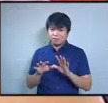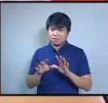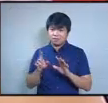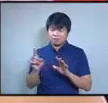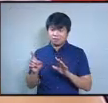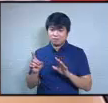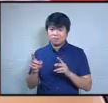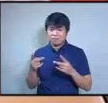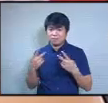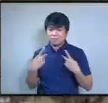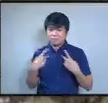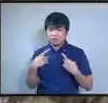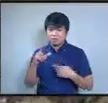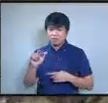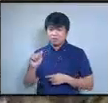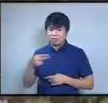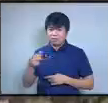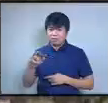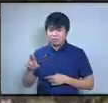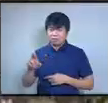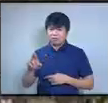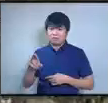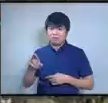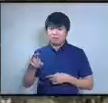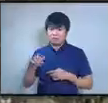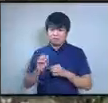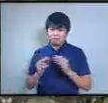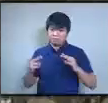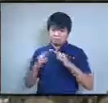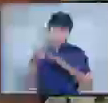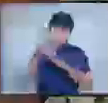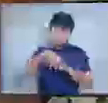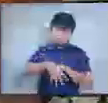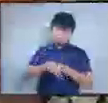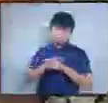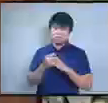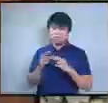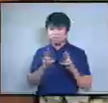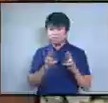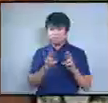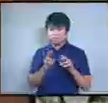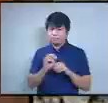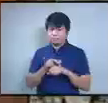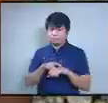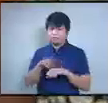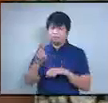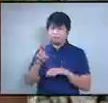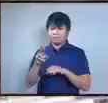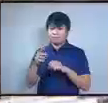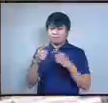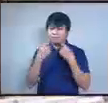channel, may lahar flow yun. Inirekomenda na rin ng sangguniang panlalawigan na magdeklara ng state of